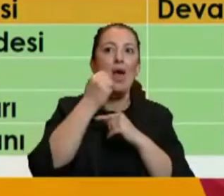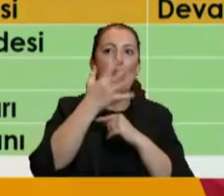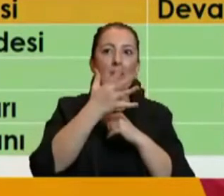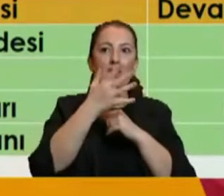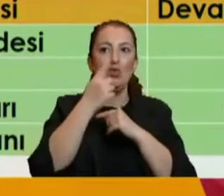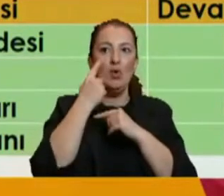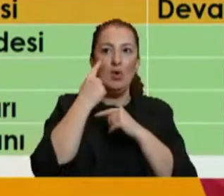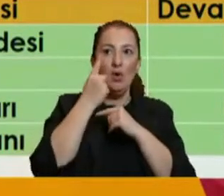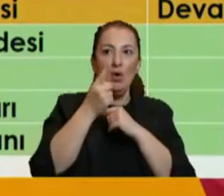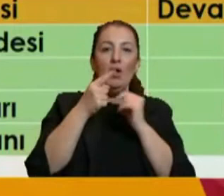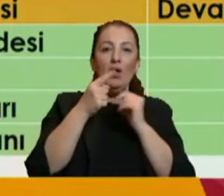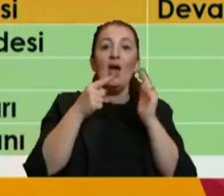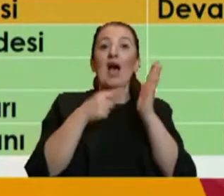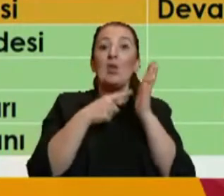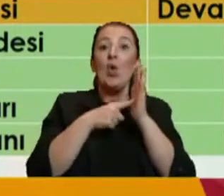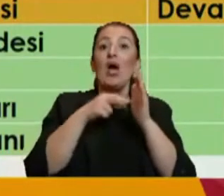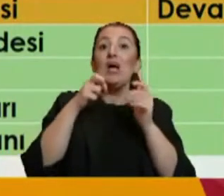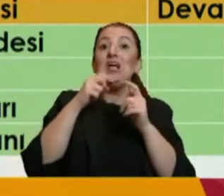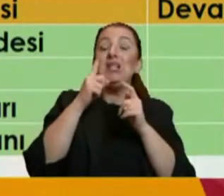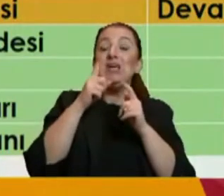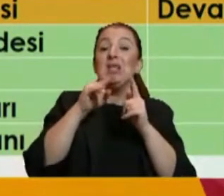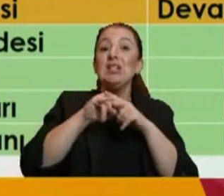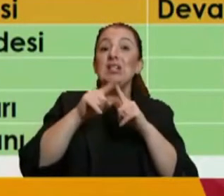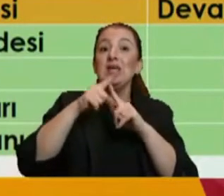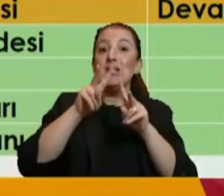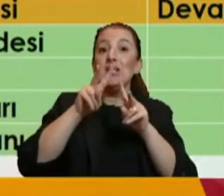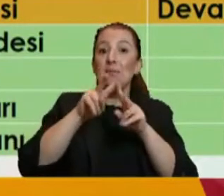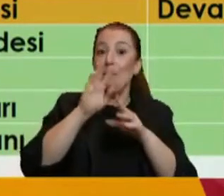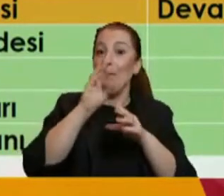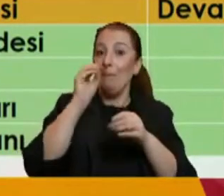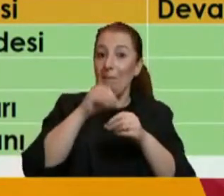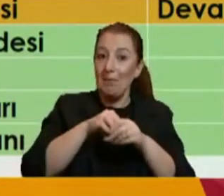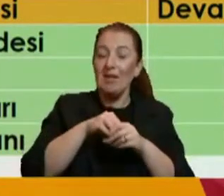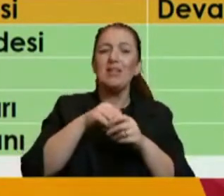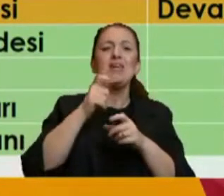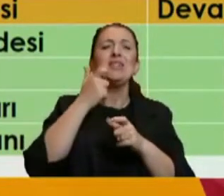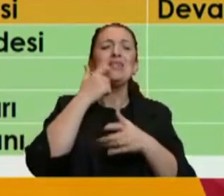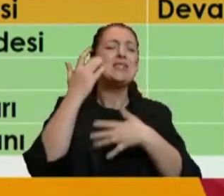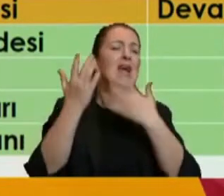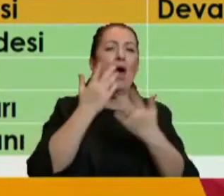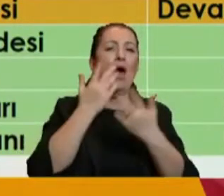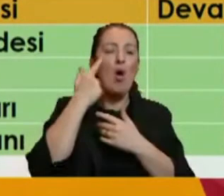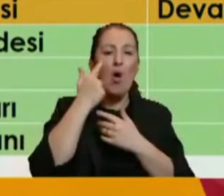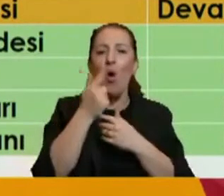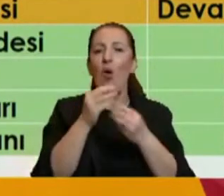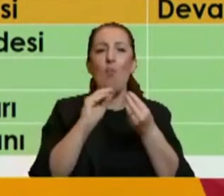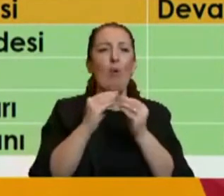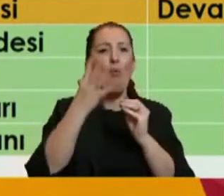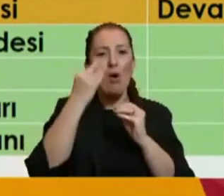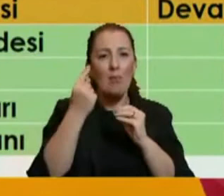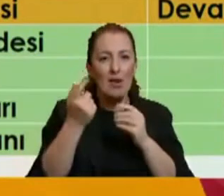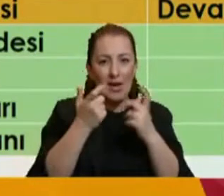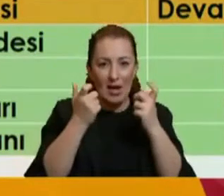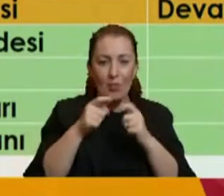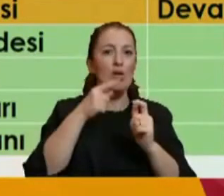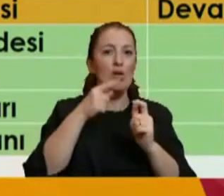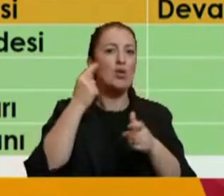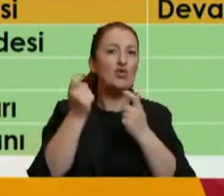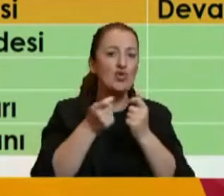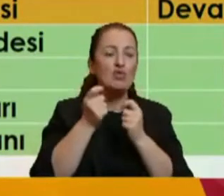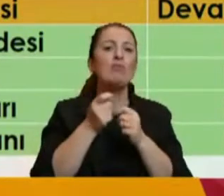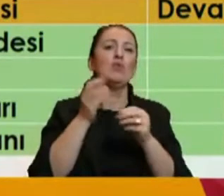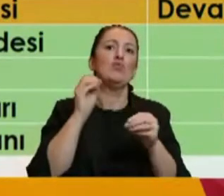tabii ki o Rıhtım bitti dinlenç neresi yılların problemi olan bir yerde buradaki çalışmalarda